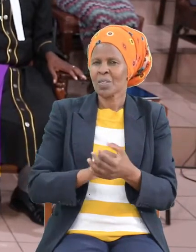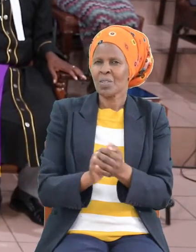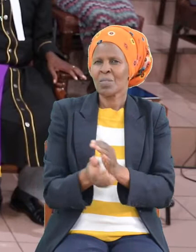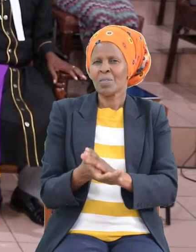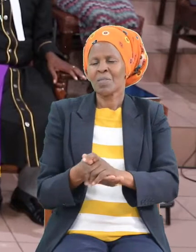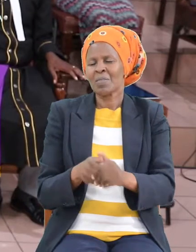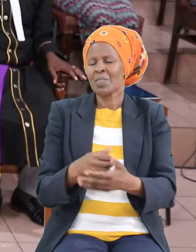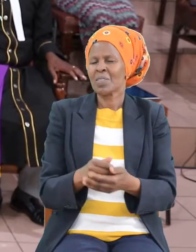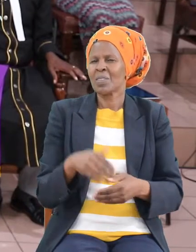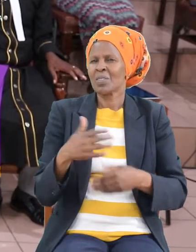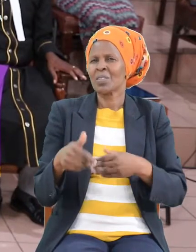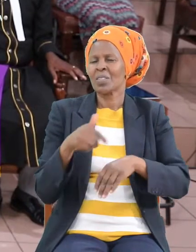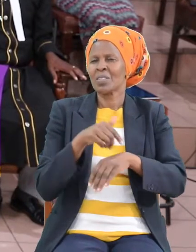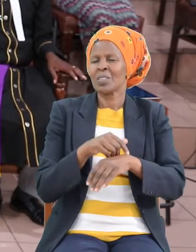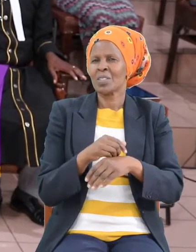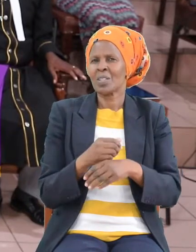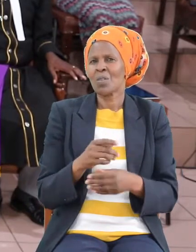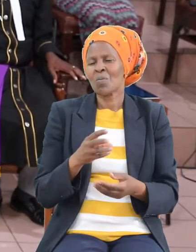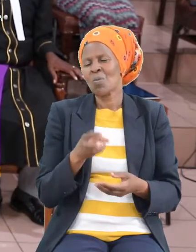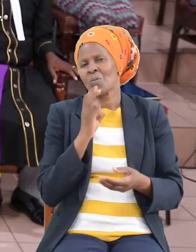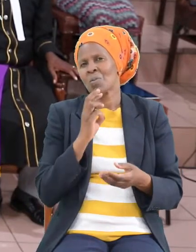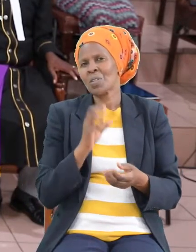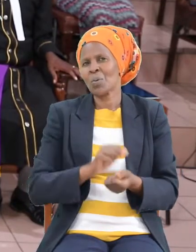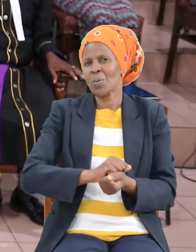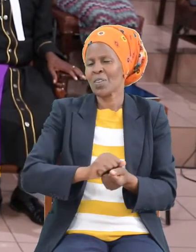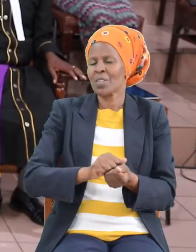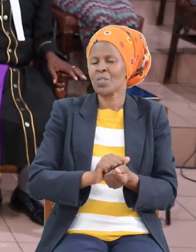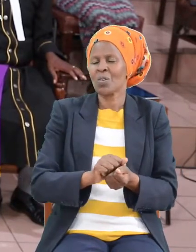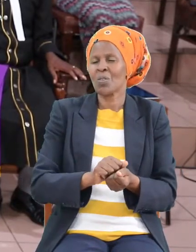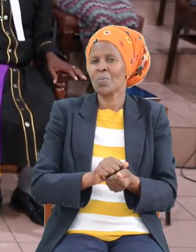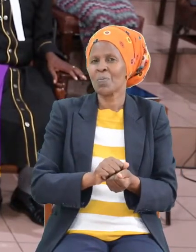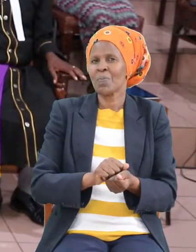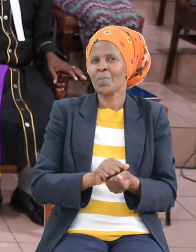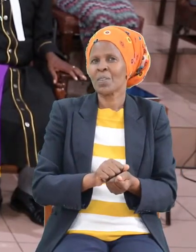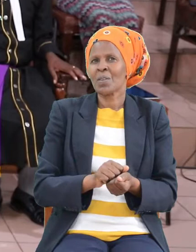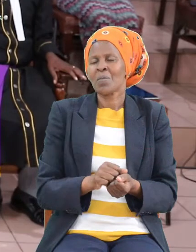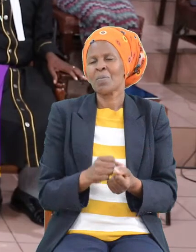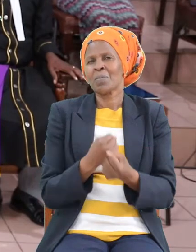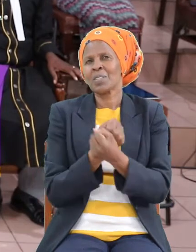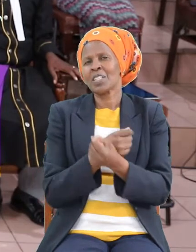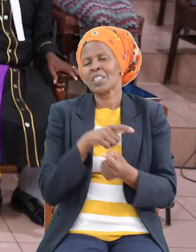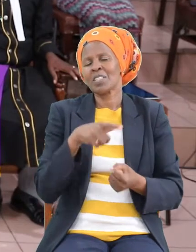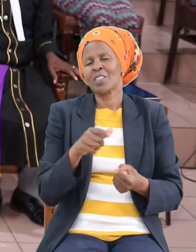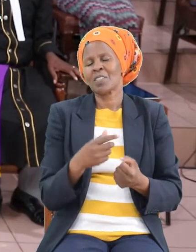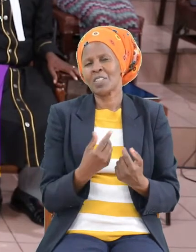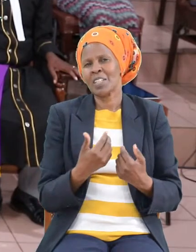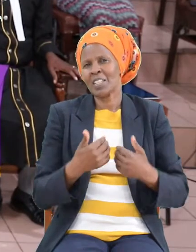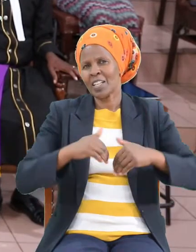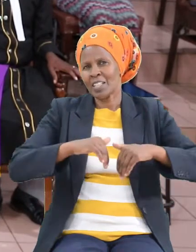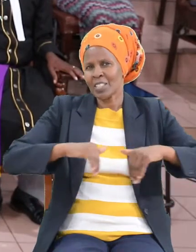kunawa mikono mara kwa mara na maji na sabuni. Tuendelee kujitenga social